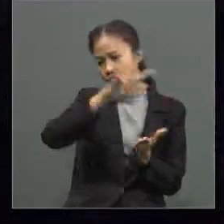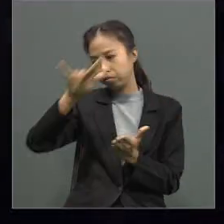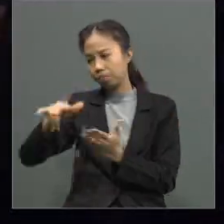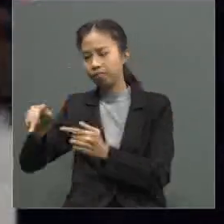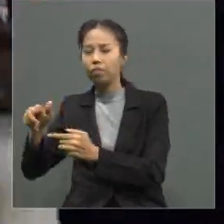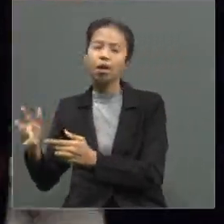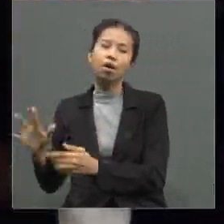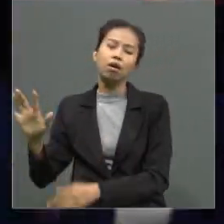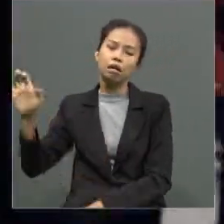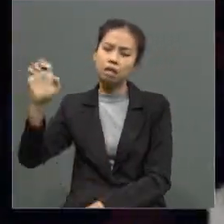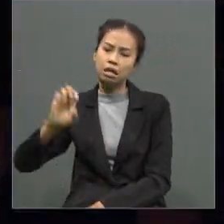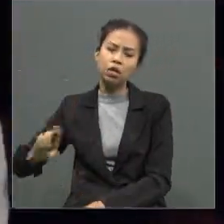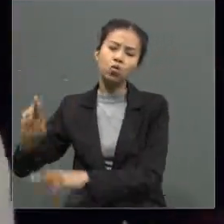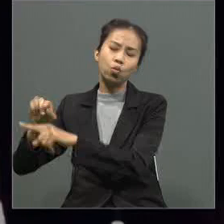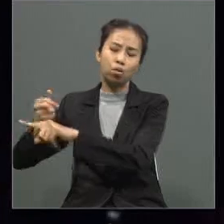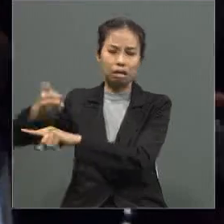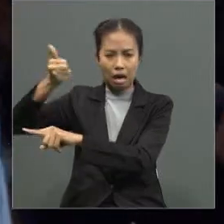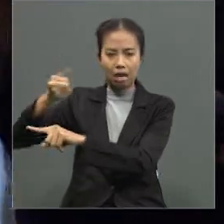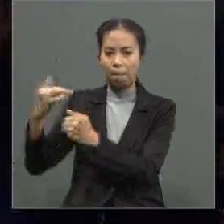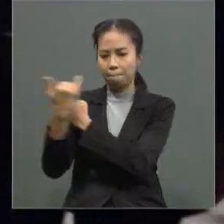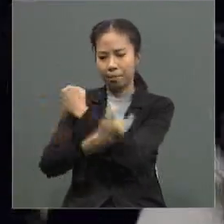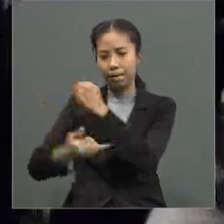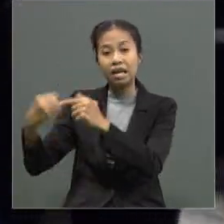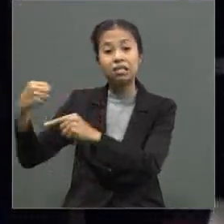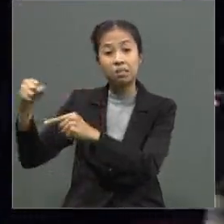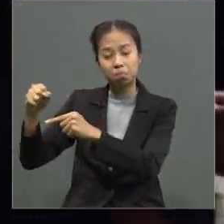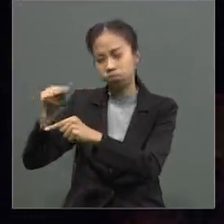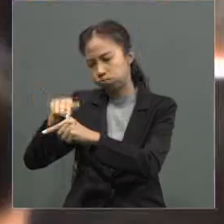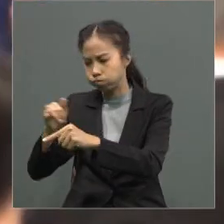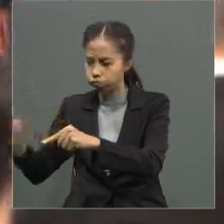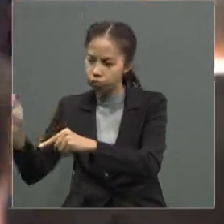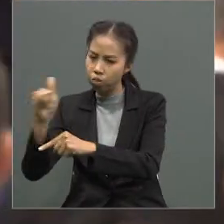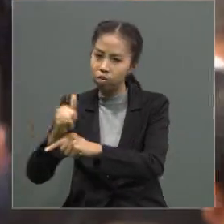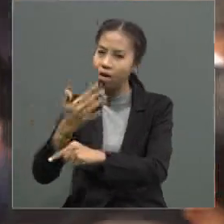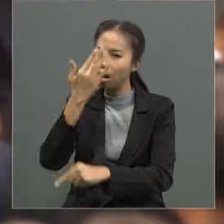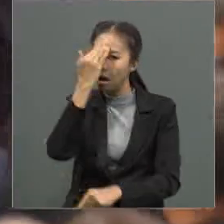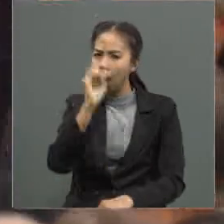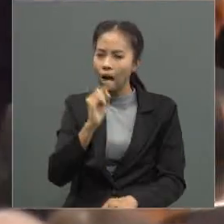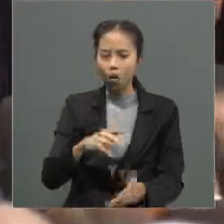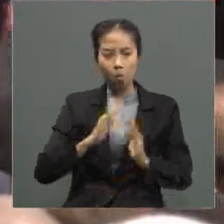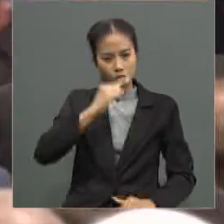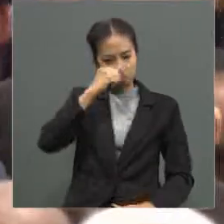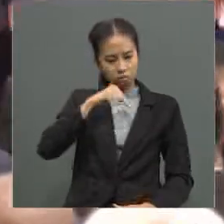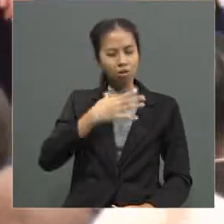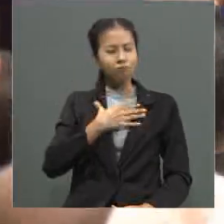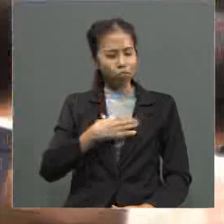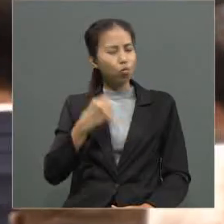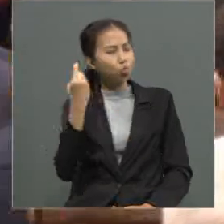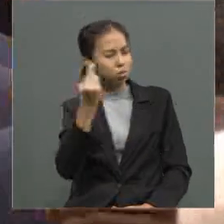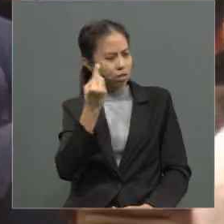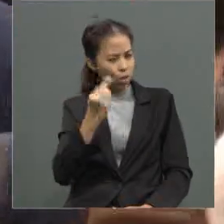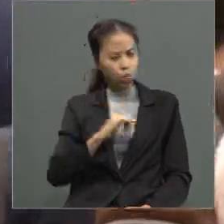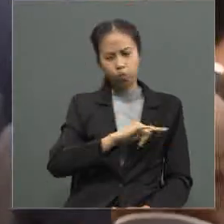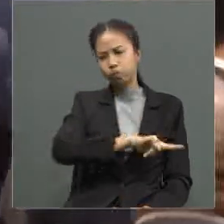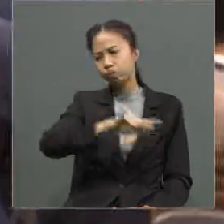เนี่ยค่ะโอ้โหอำนาจเนี่ยเหลือล้นทีเดียวนะแล้วคนไทยเป็นนักท่องเที่ยวด้วยไงเชอรี่ใช่ค่ะก็ถือว่าเป็นการยกระดับ